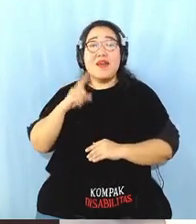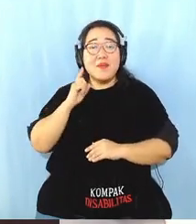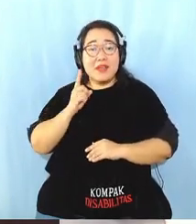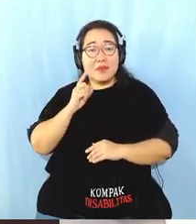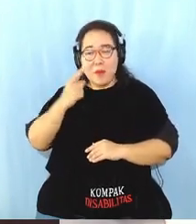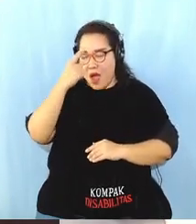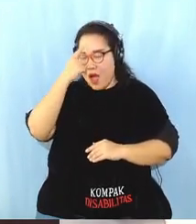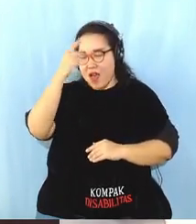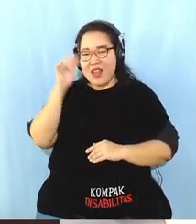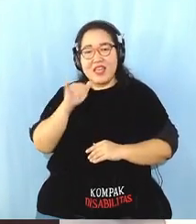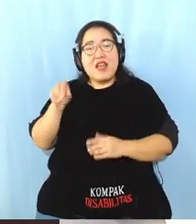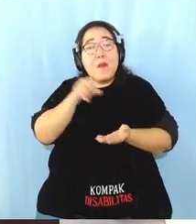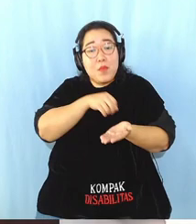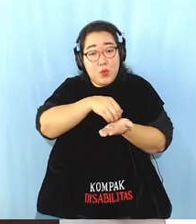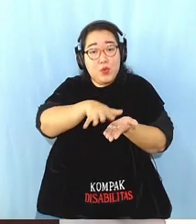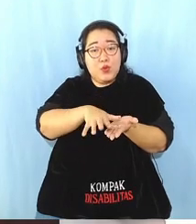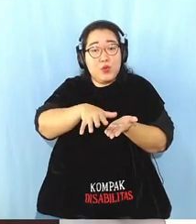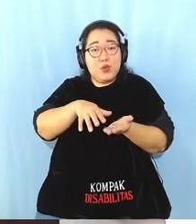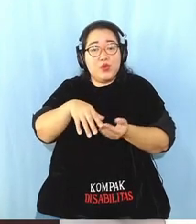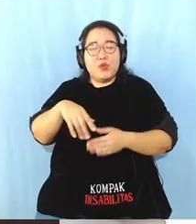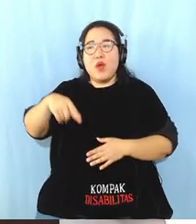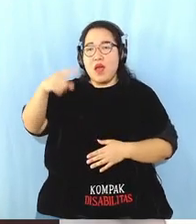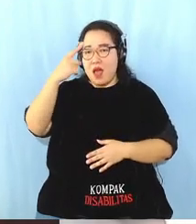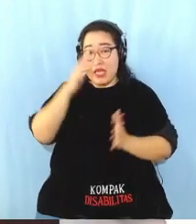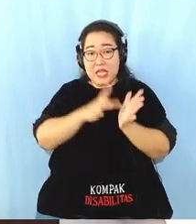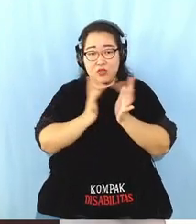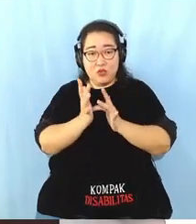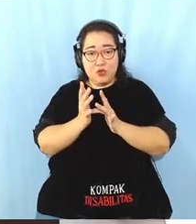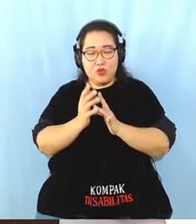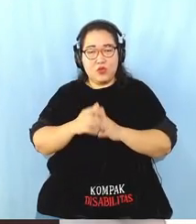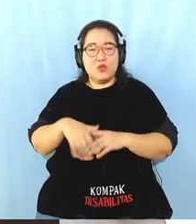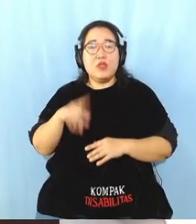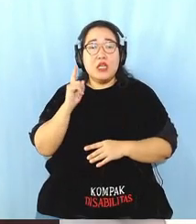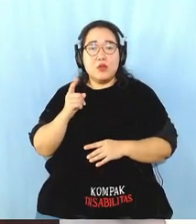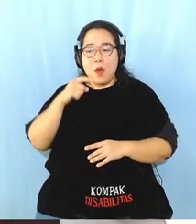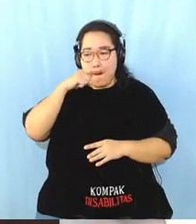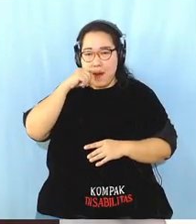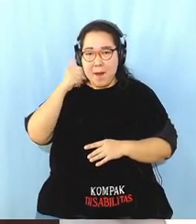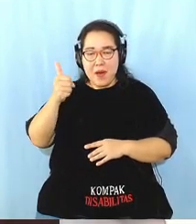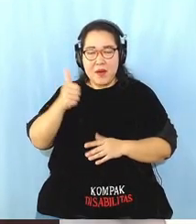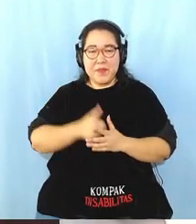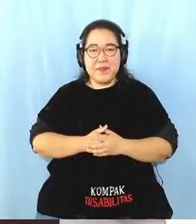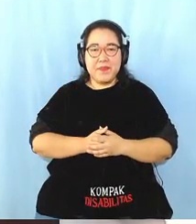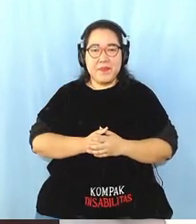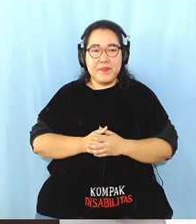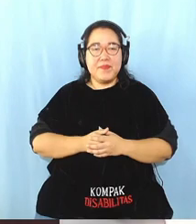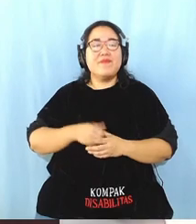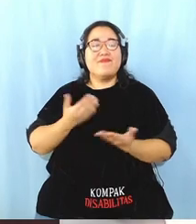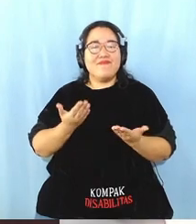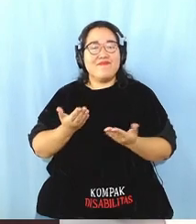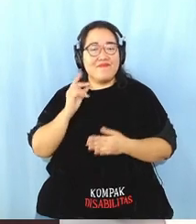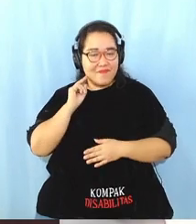Allah yang adalah Bapa yang mengutus dia. Disitulah saudara-saudari kita